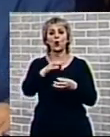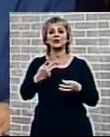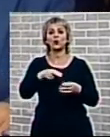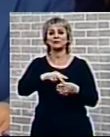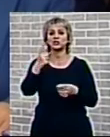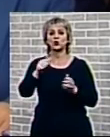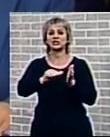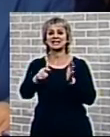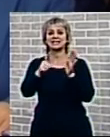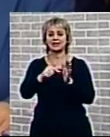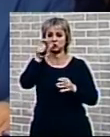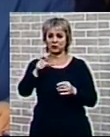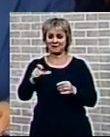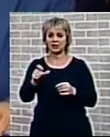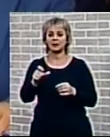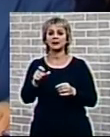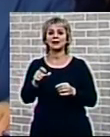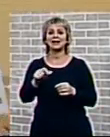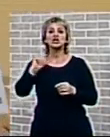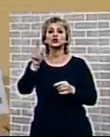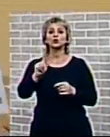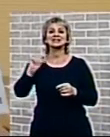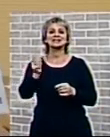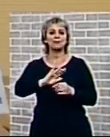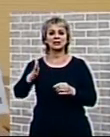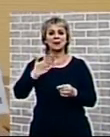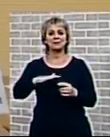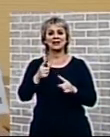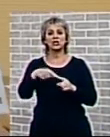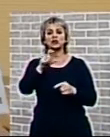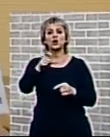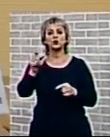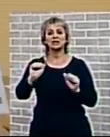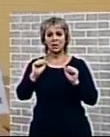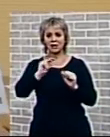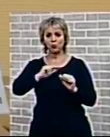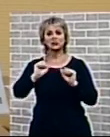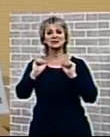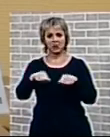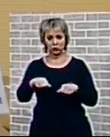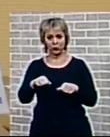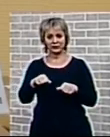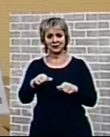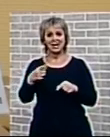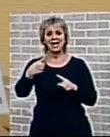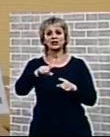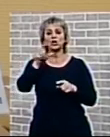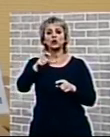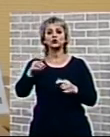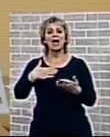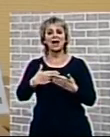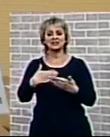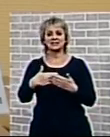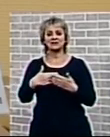погибло 167 человек. Что самое неприятное, это люди работоспособные. Это люди в